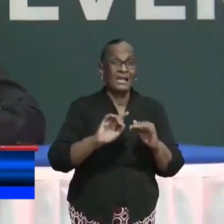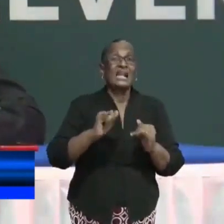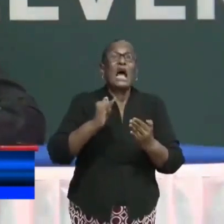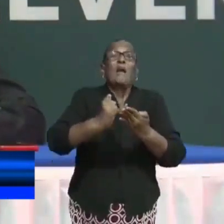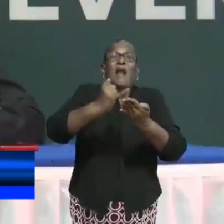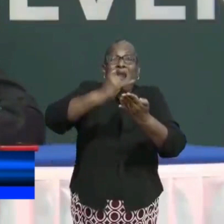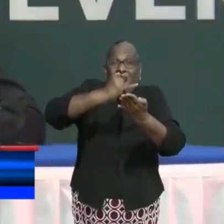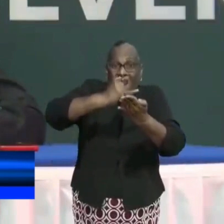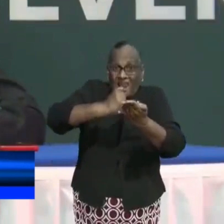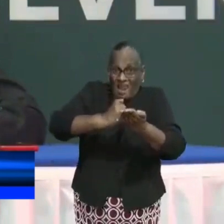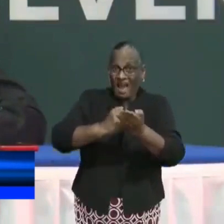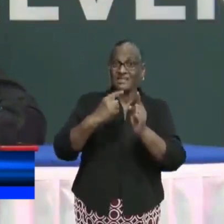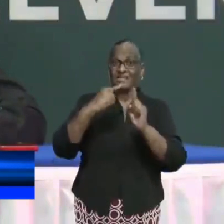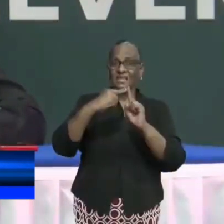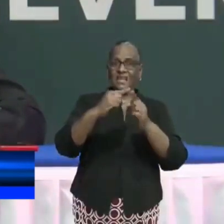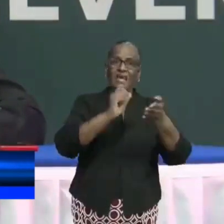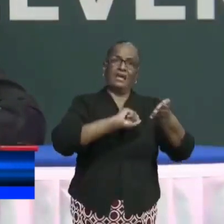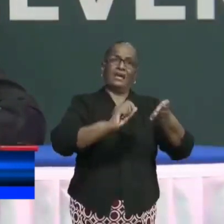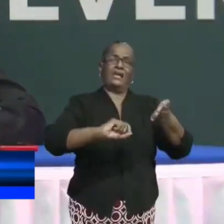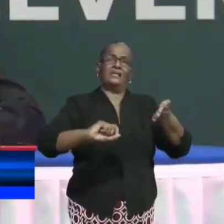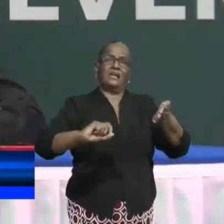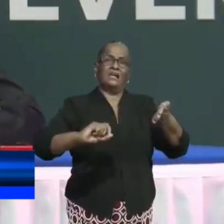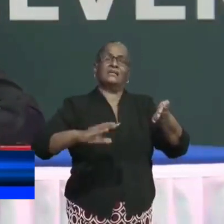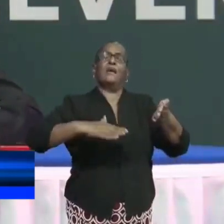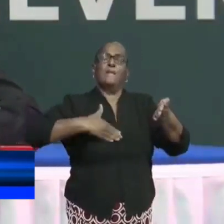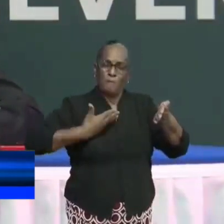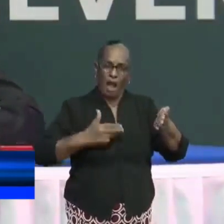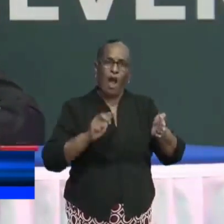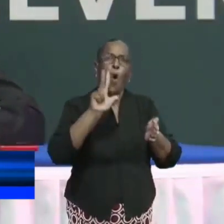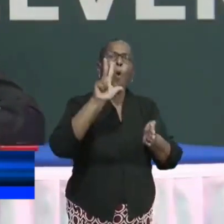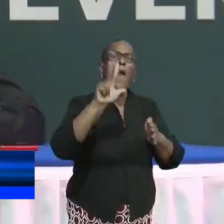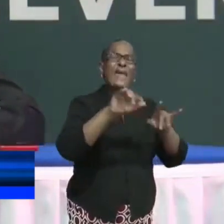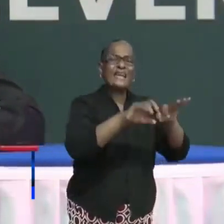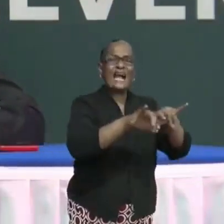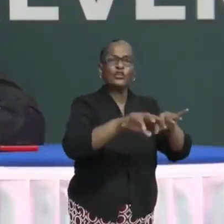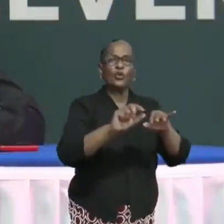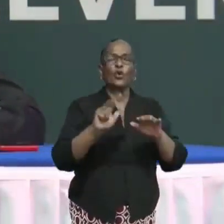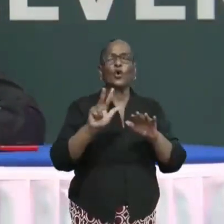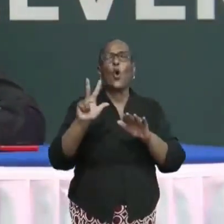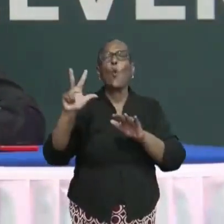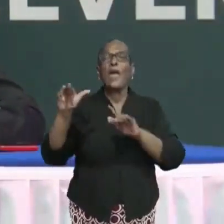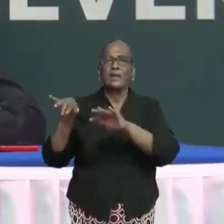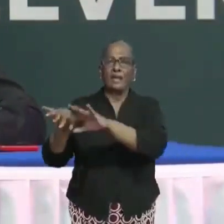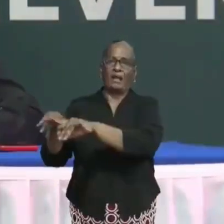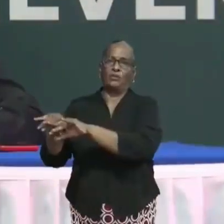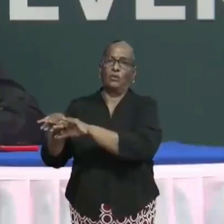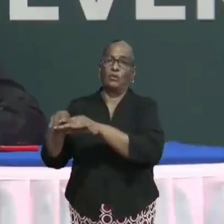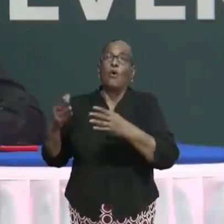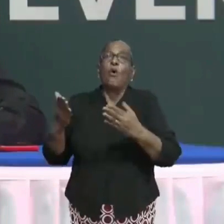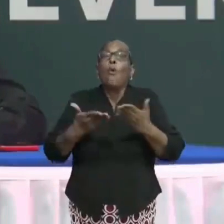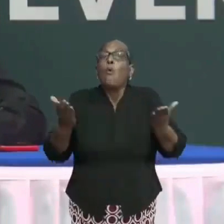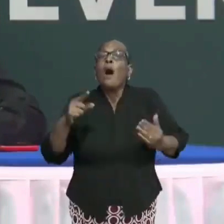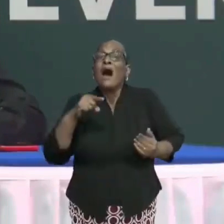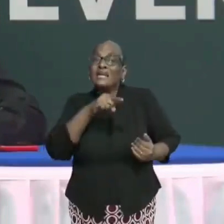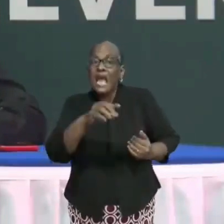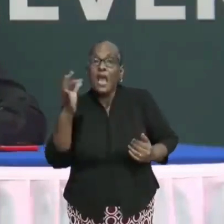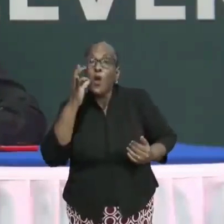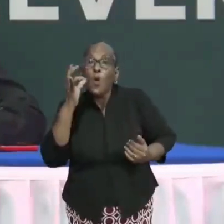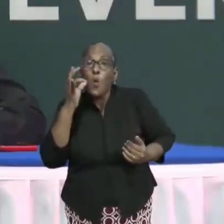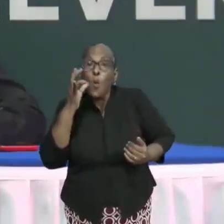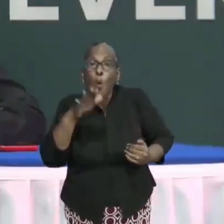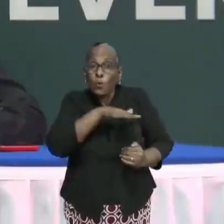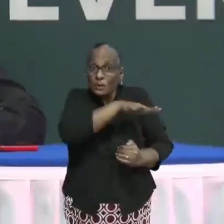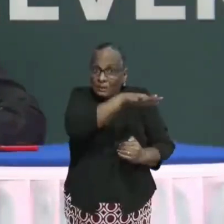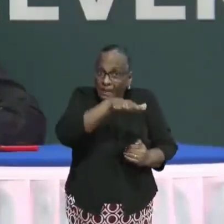laatste lezi. En dit lees we doen naar de wijkkantoor. Omdat de meeste sma kies